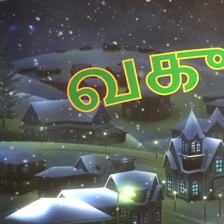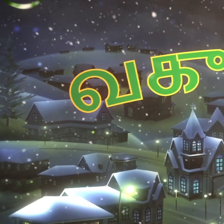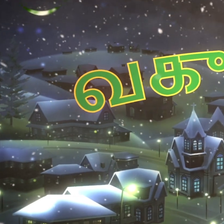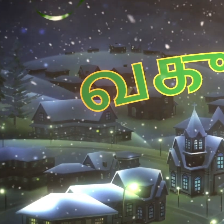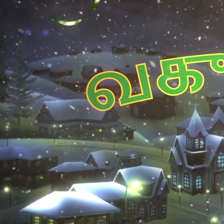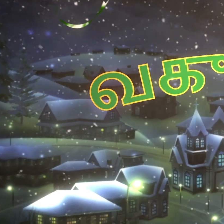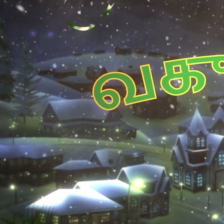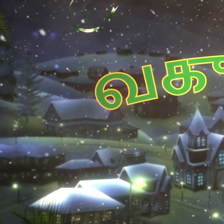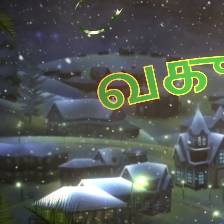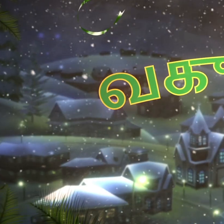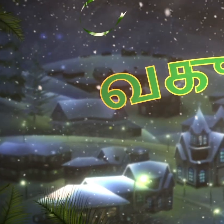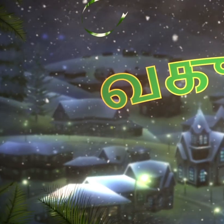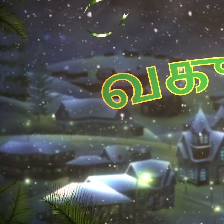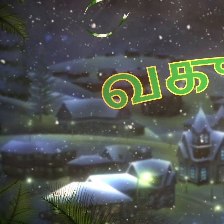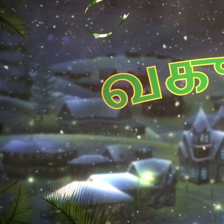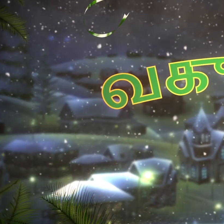வகுப்பு 2.